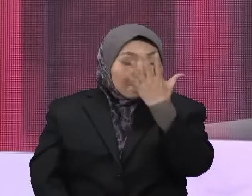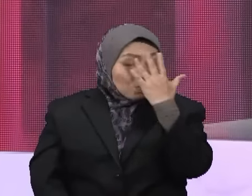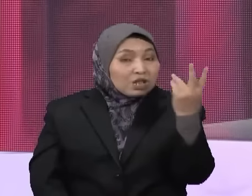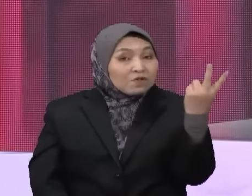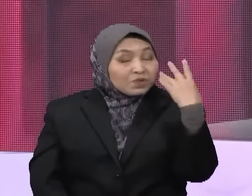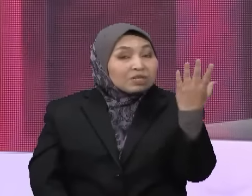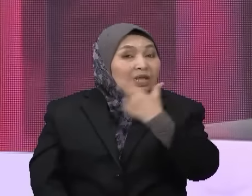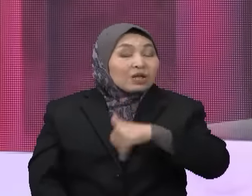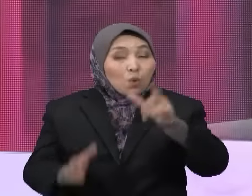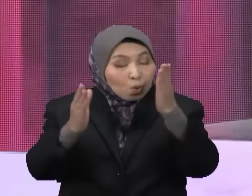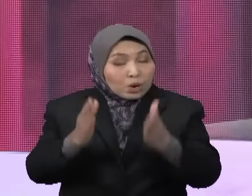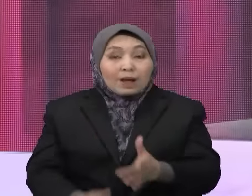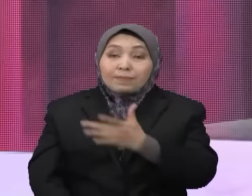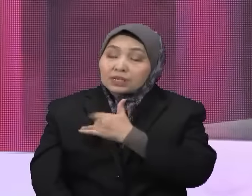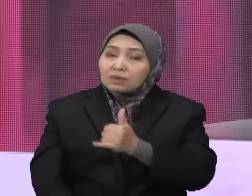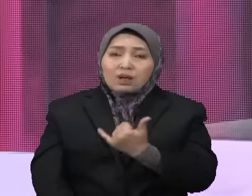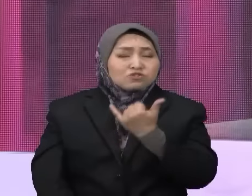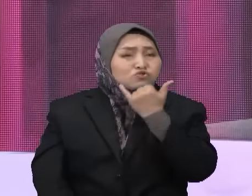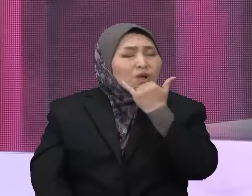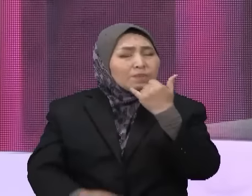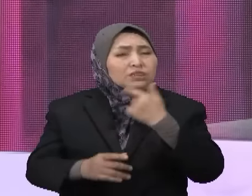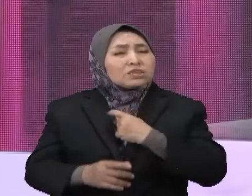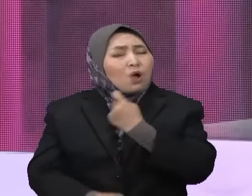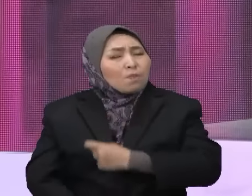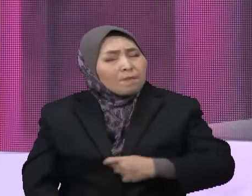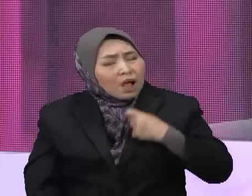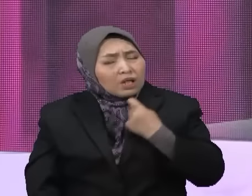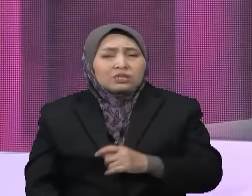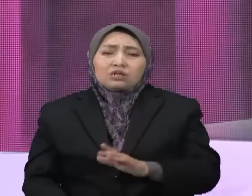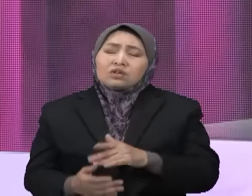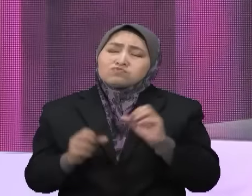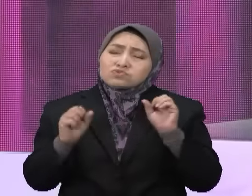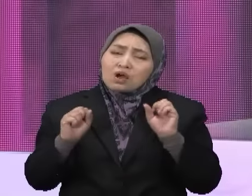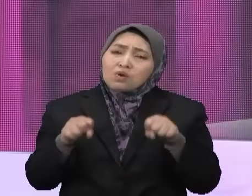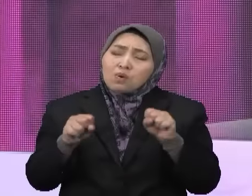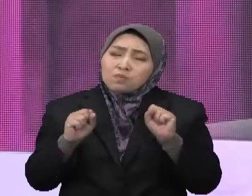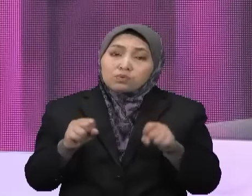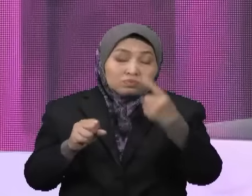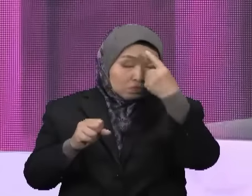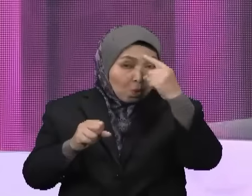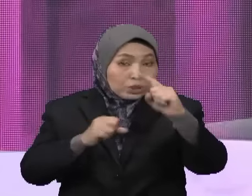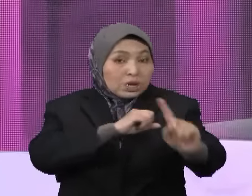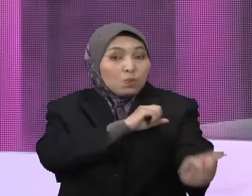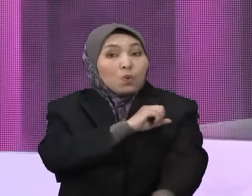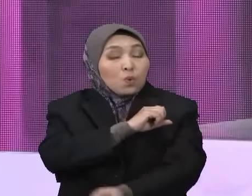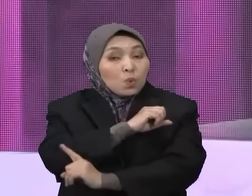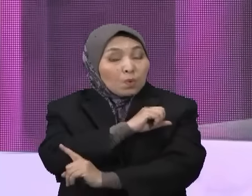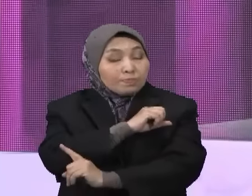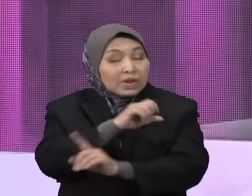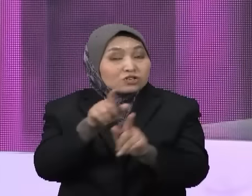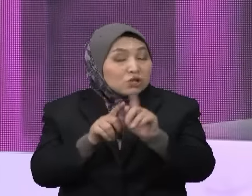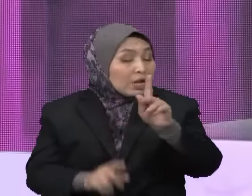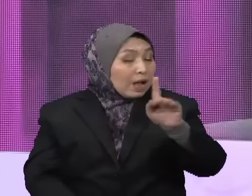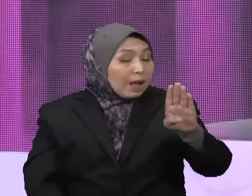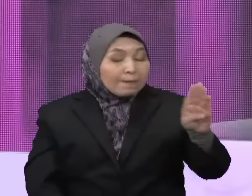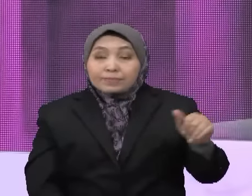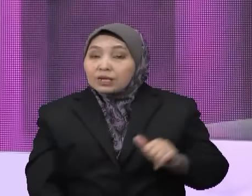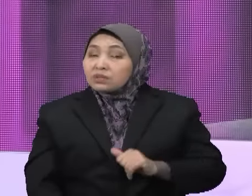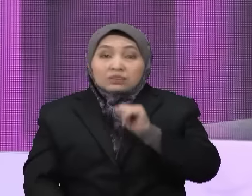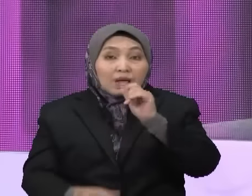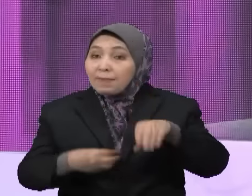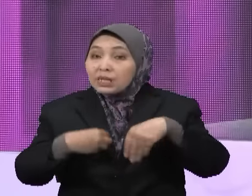maksudnya ialah orang beriman silap dia bertaubat, ya, dan sanggup untuk dihukumlah, ya, seperti Ka'ab bin Malik, dia tidak memberi